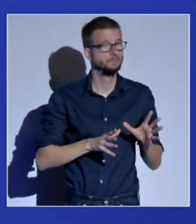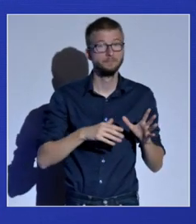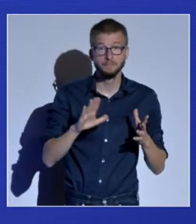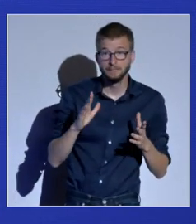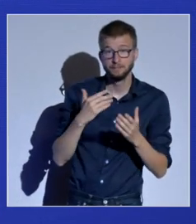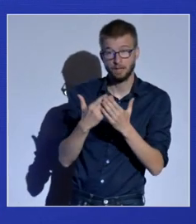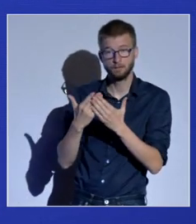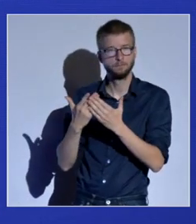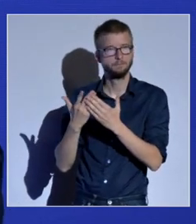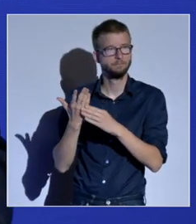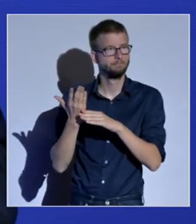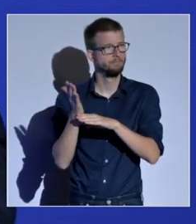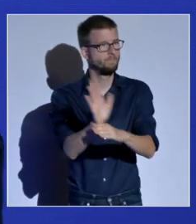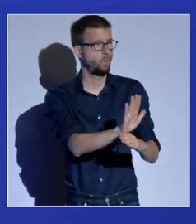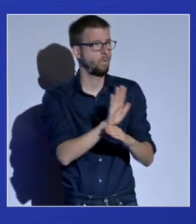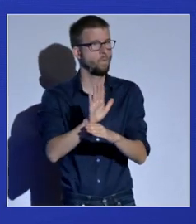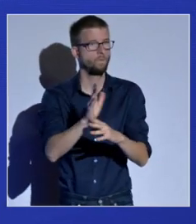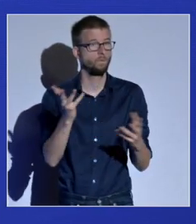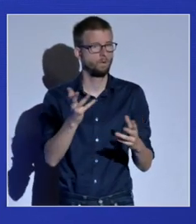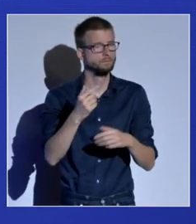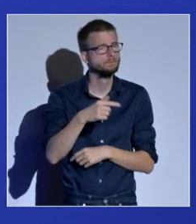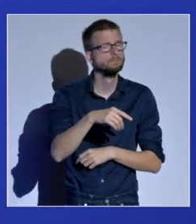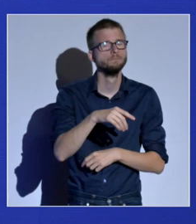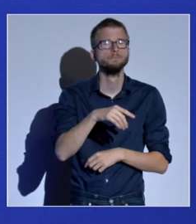qui imaginaient que